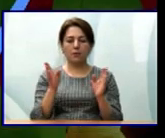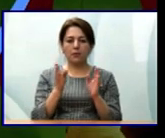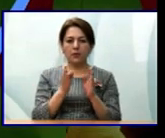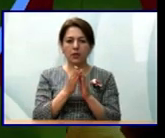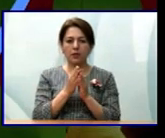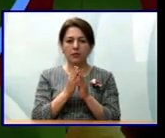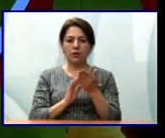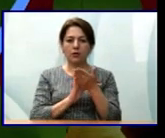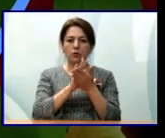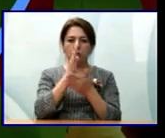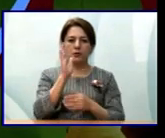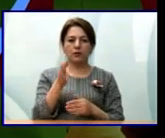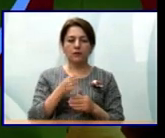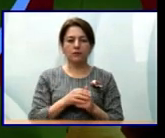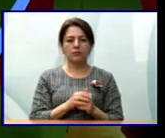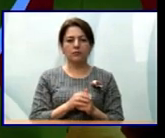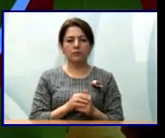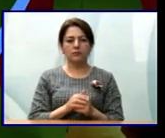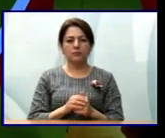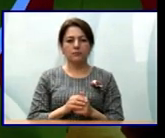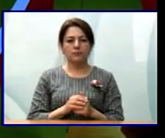ilashib o'sadi.